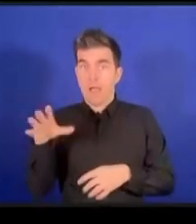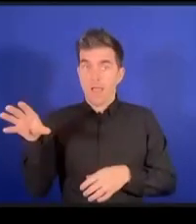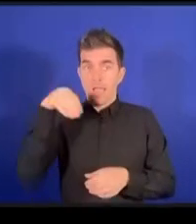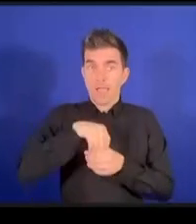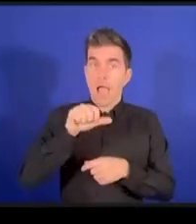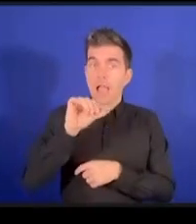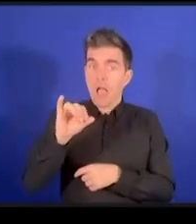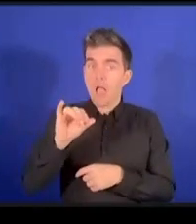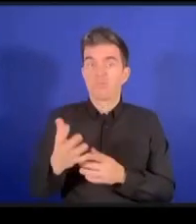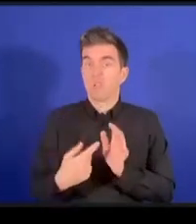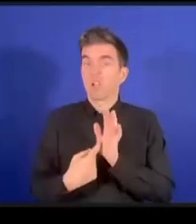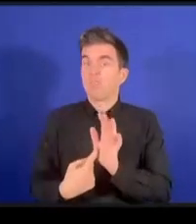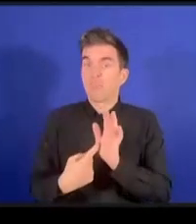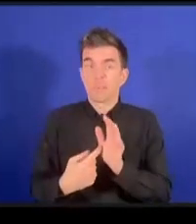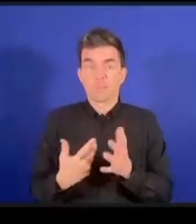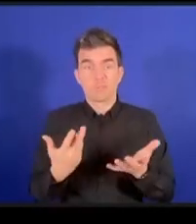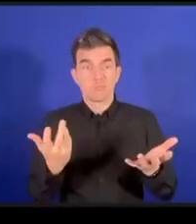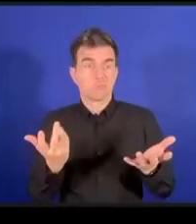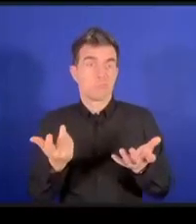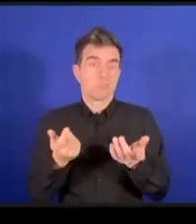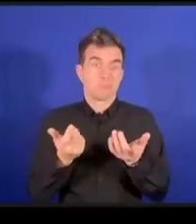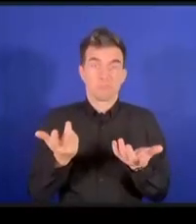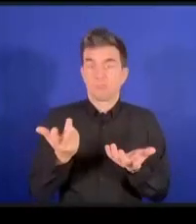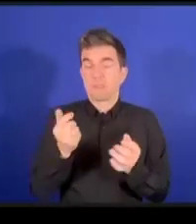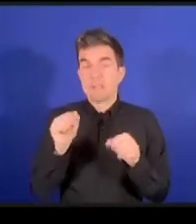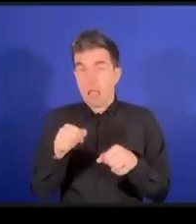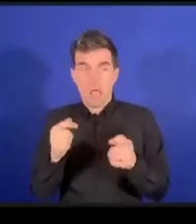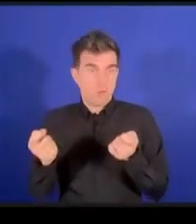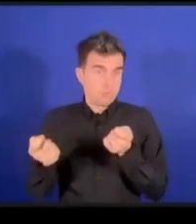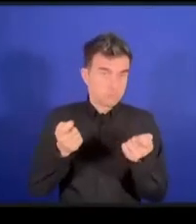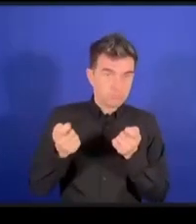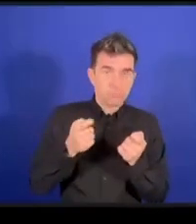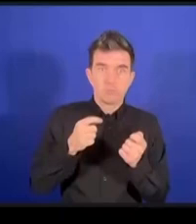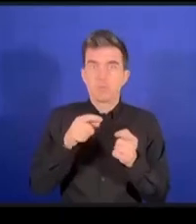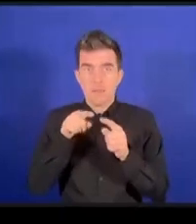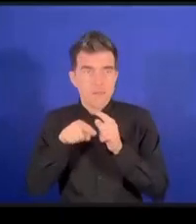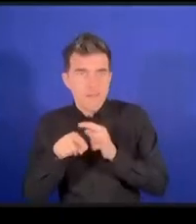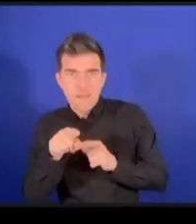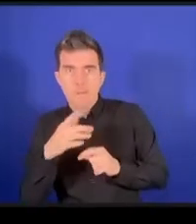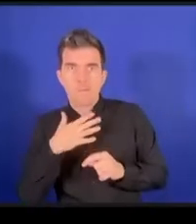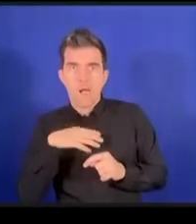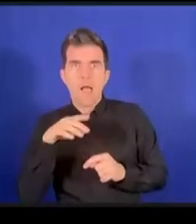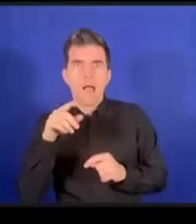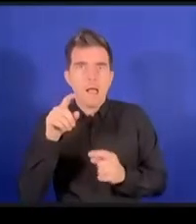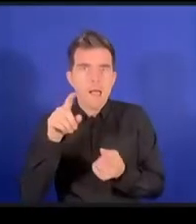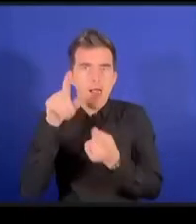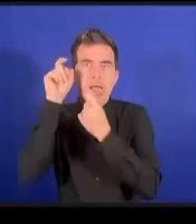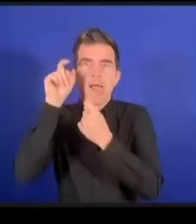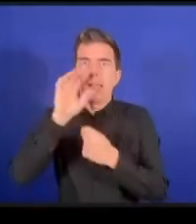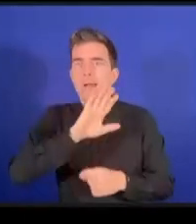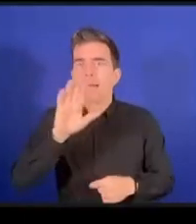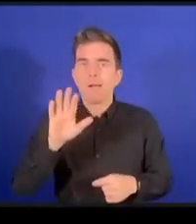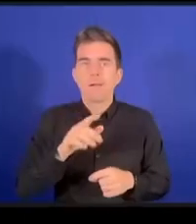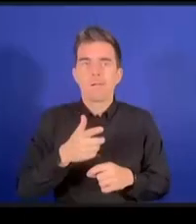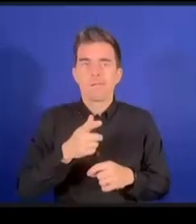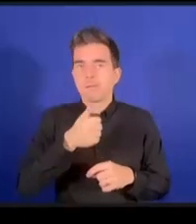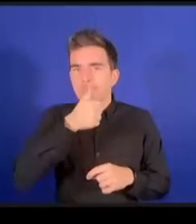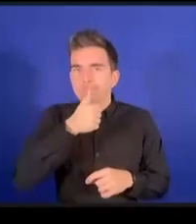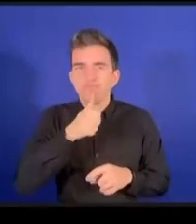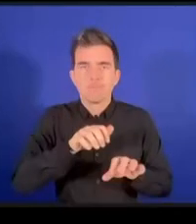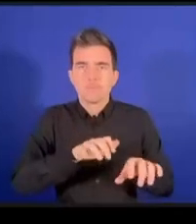поэтому здесь можно рассматривать и тенденция злоупотребления о том как можно например при помощи